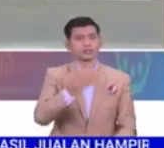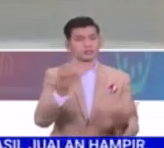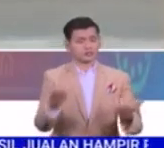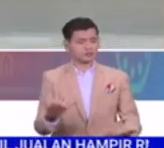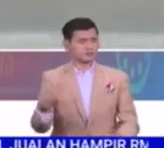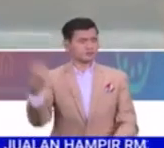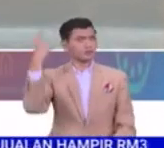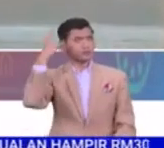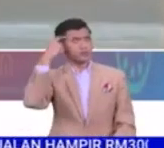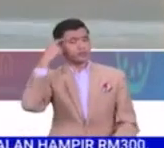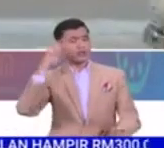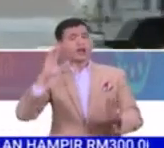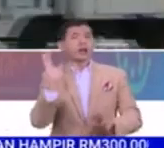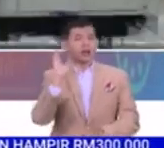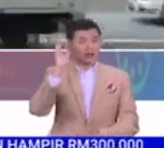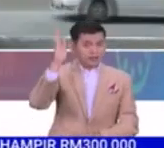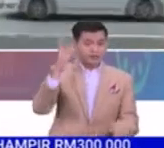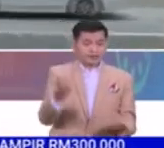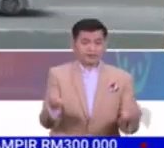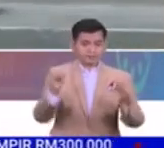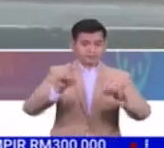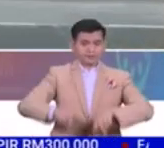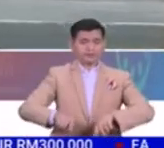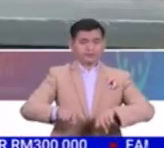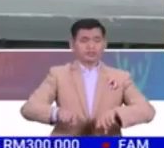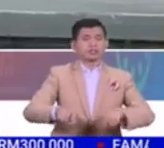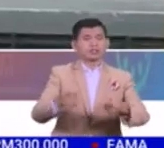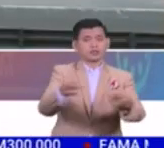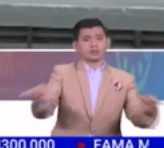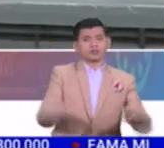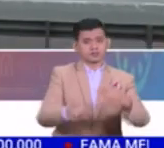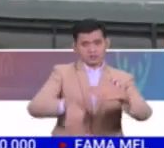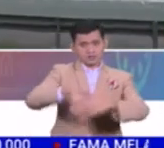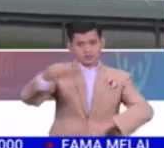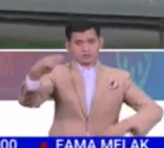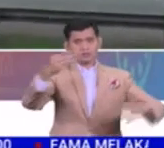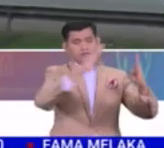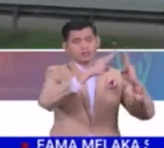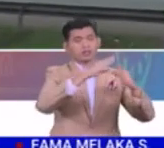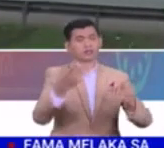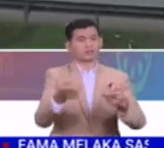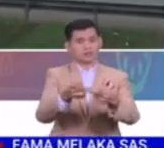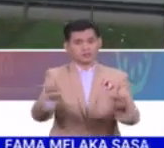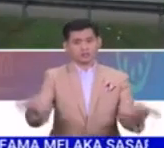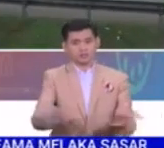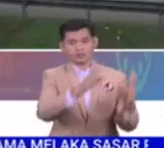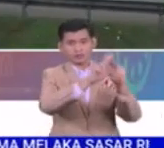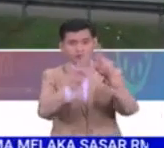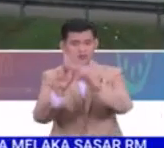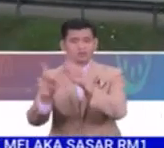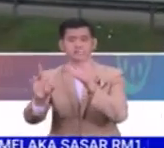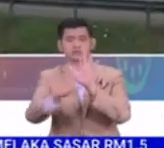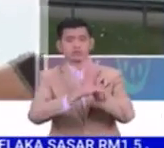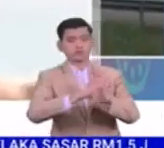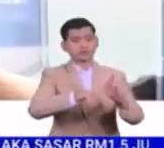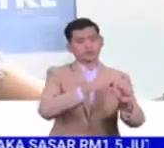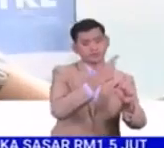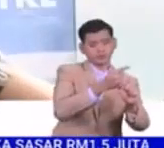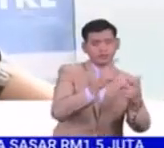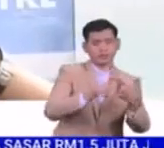bayangkan akan berlaku kesesakan di kawasan-kawasan pinggir bandar di mana orang telah pulang beraya seperti kawasan Batu Pahat,